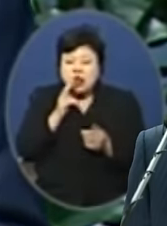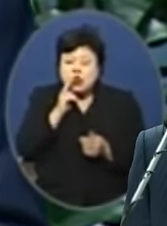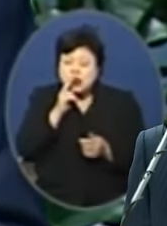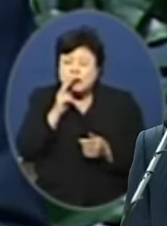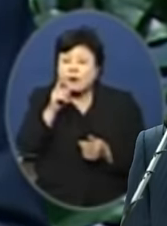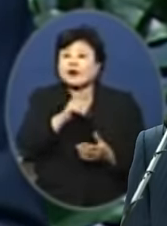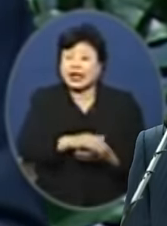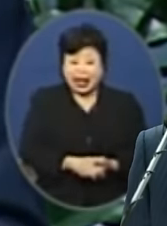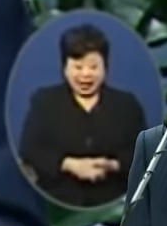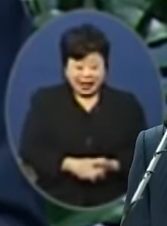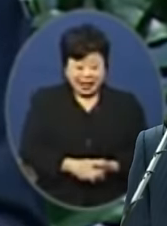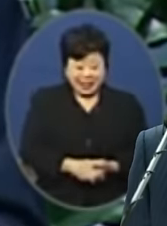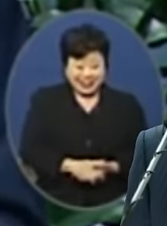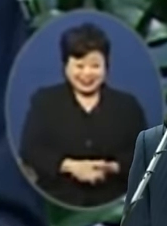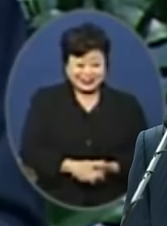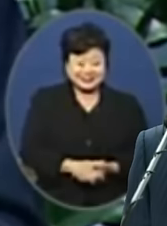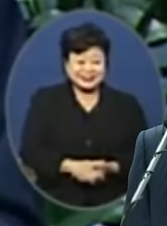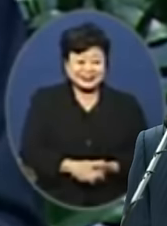피우는지 몰라요.